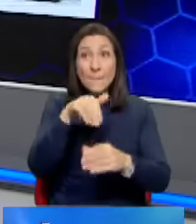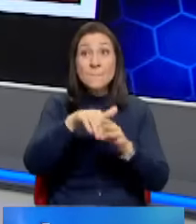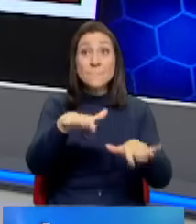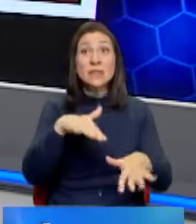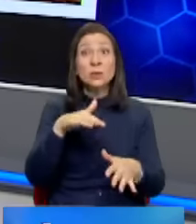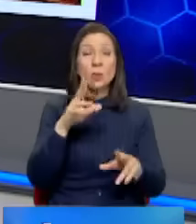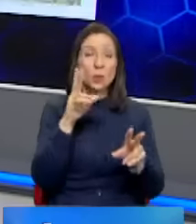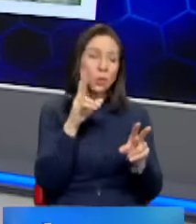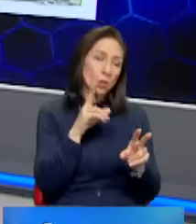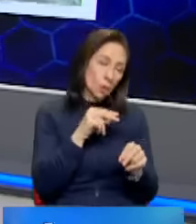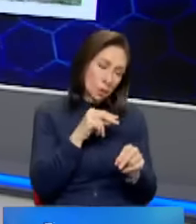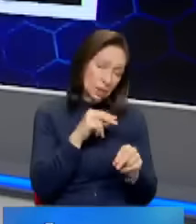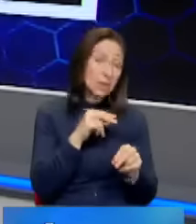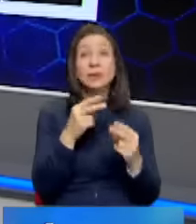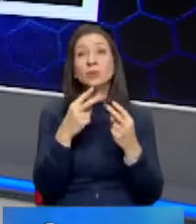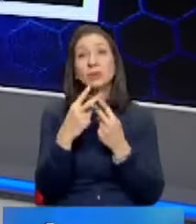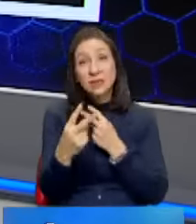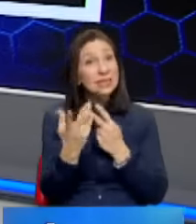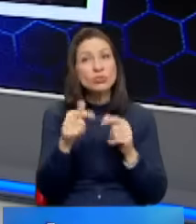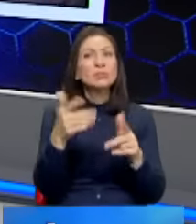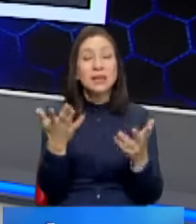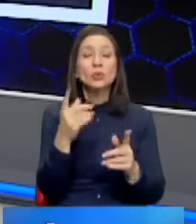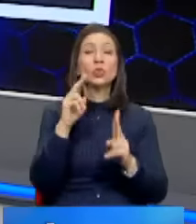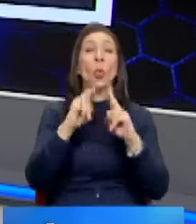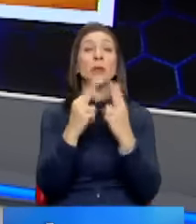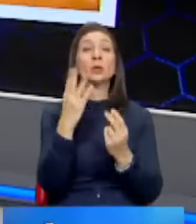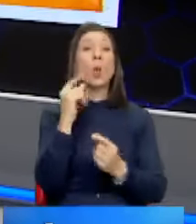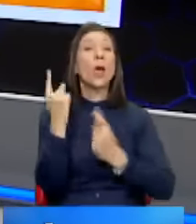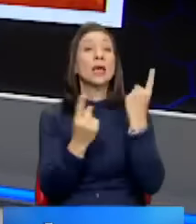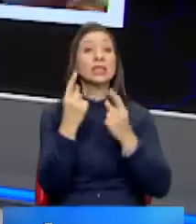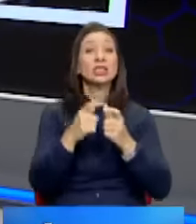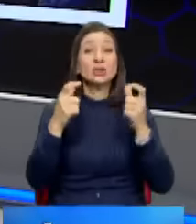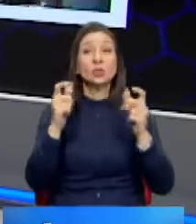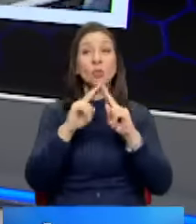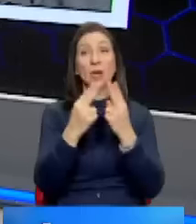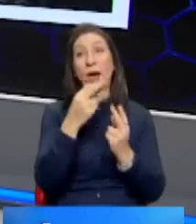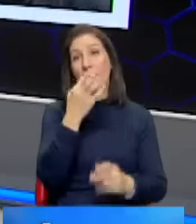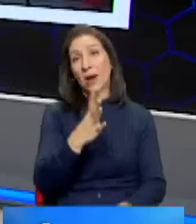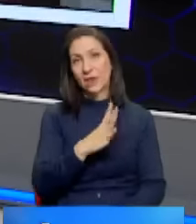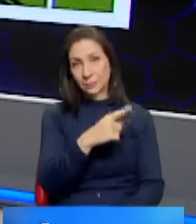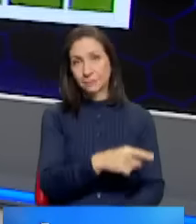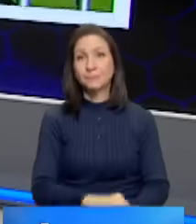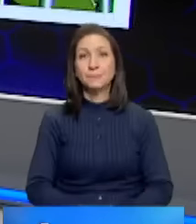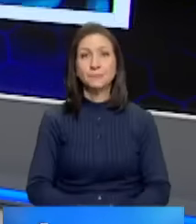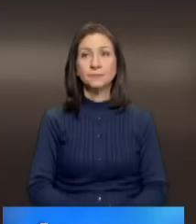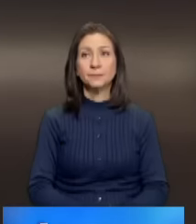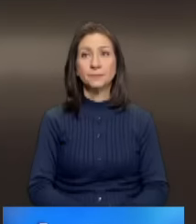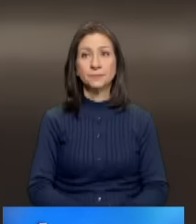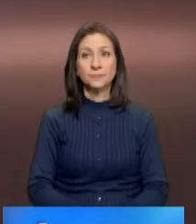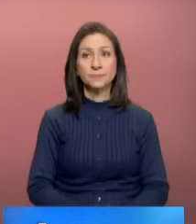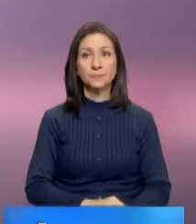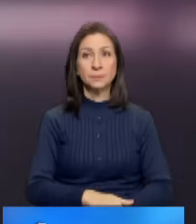mecliste uyuyakaldı. Sırada dünyadan çok ilginç gelişmelerin olduğu Dünya Haber Turu var.